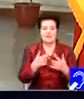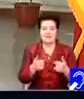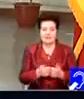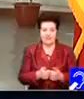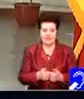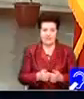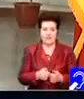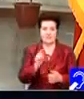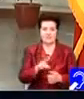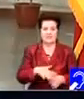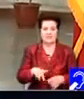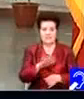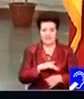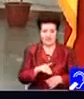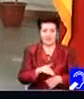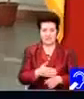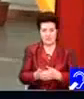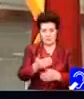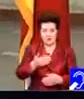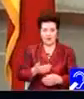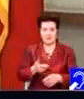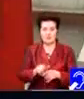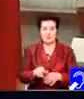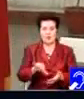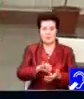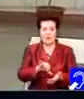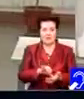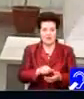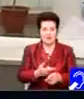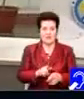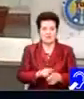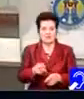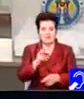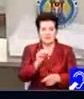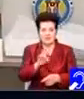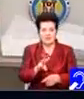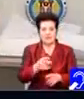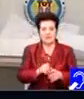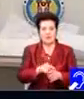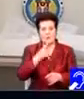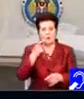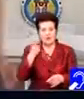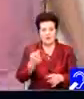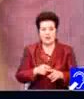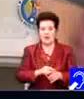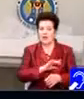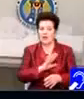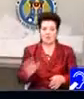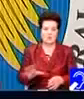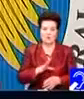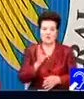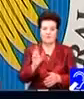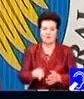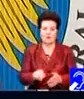votare, în secția de votare sau în preajma acestora, au fost prezente persoane din anumite partide politice care nu erau autorizate